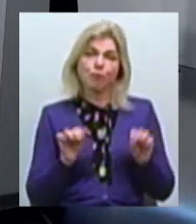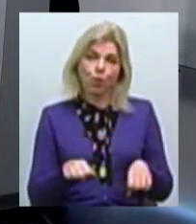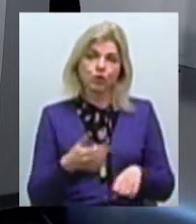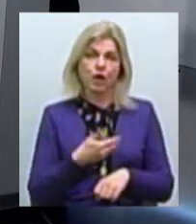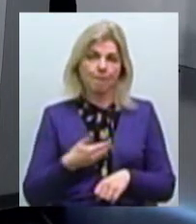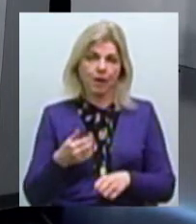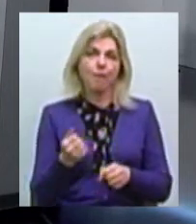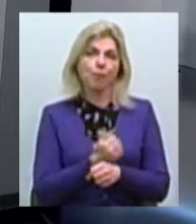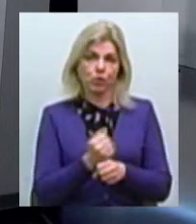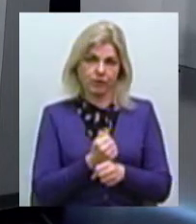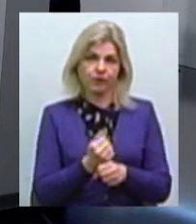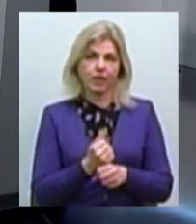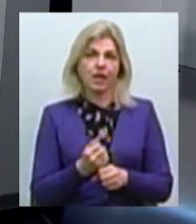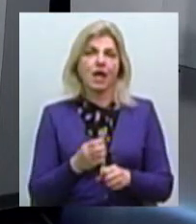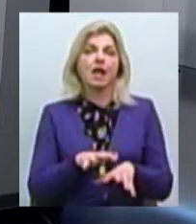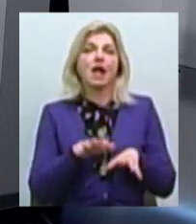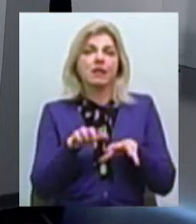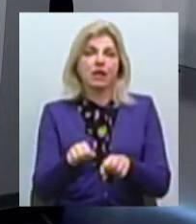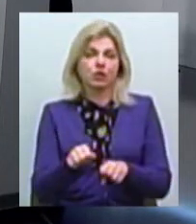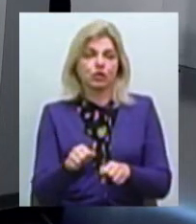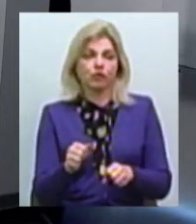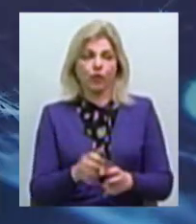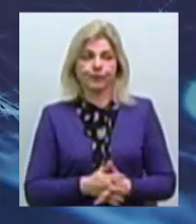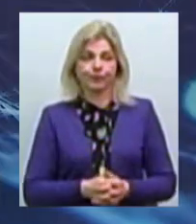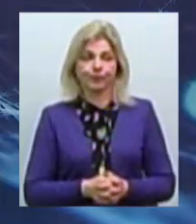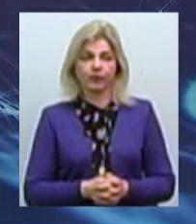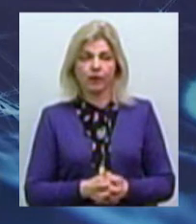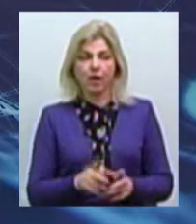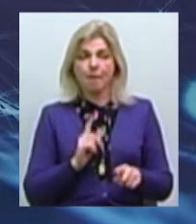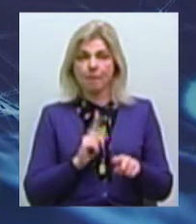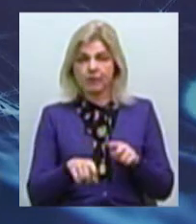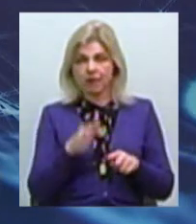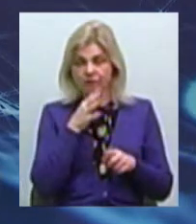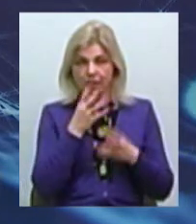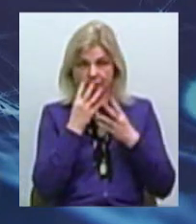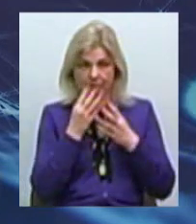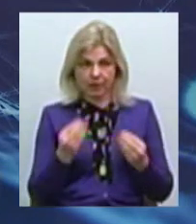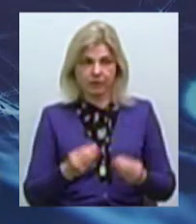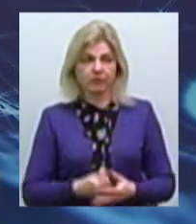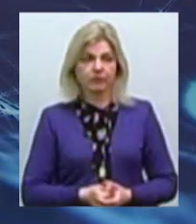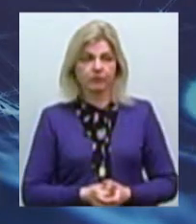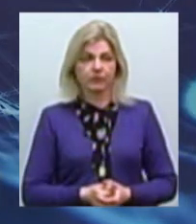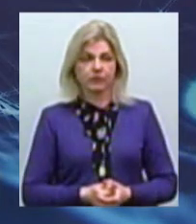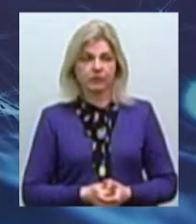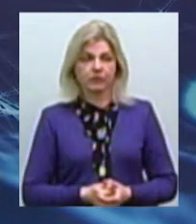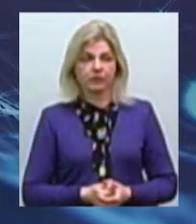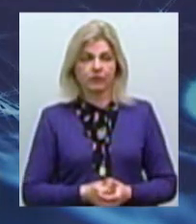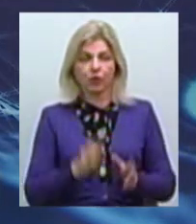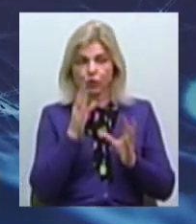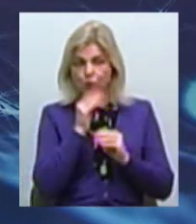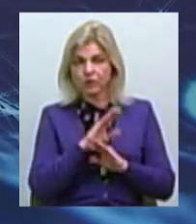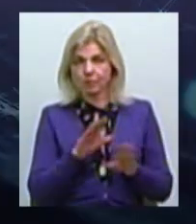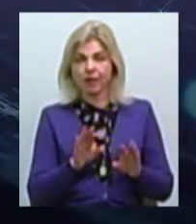подала ты sage такие рейдерство быстро время пролетело практически не успели рассказать